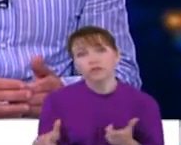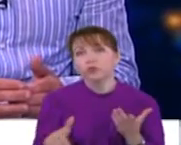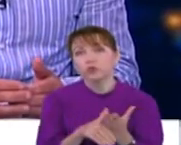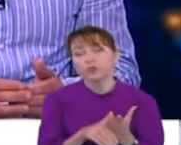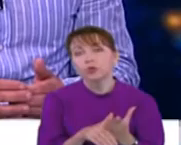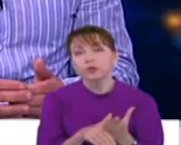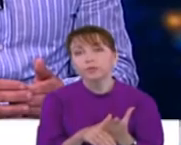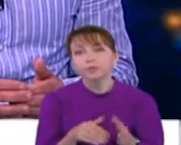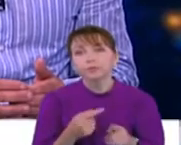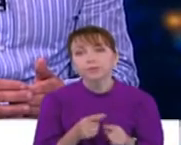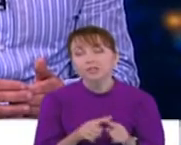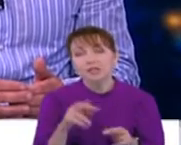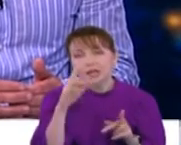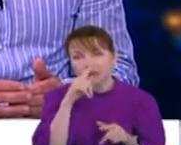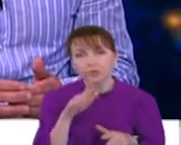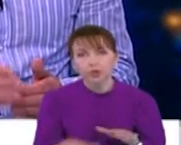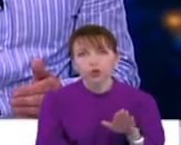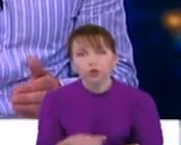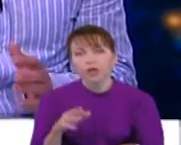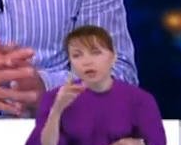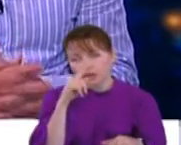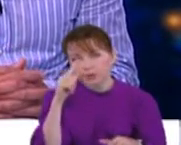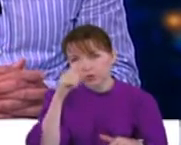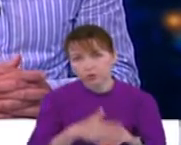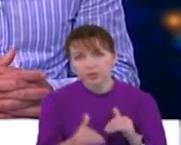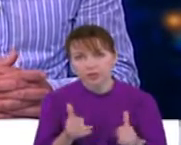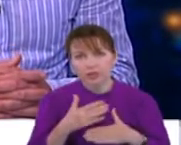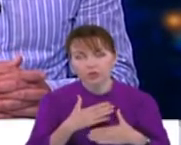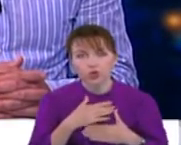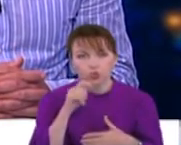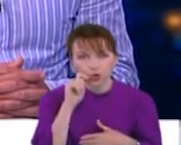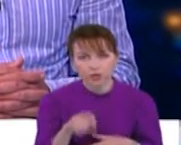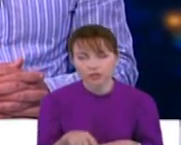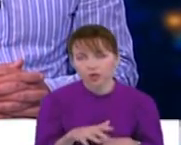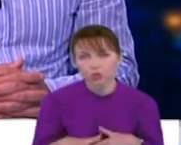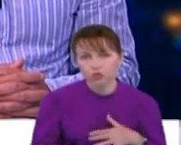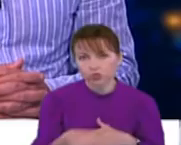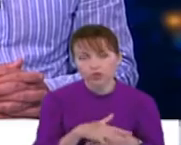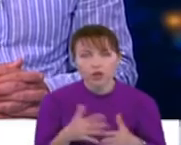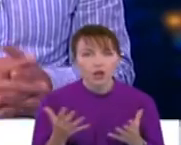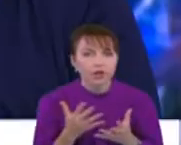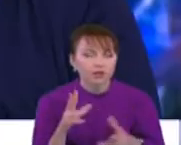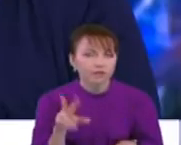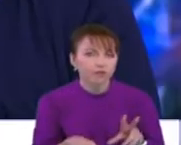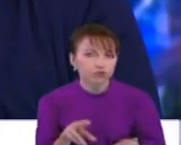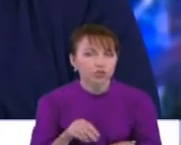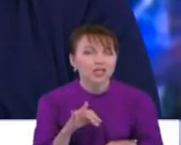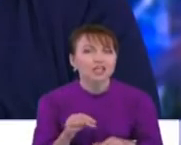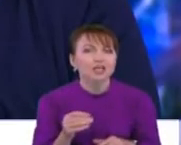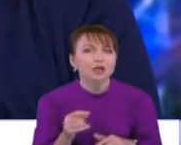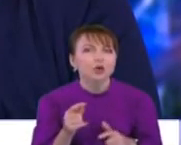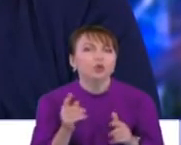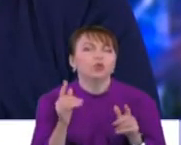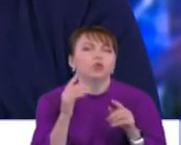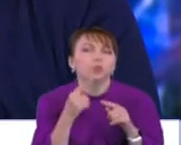це хибний крок і хибне розуміння, особливо для наших українців, для аудиторії, які вважають і купуються на це,